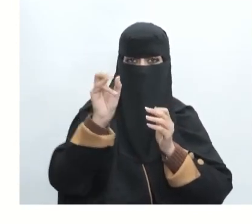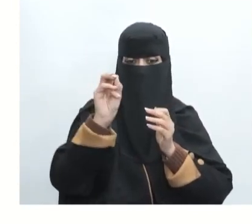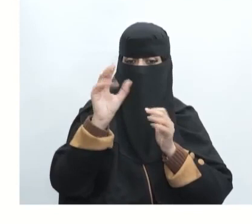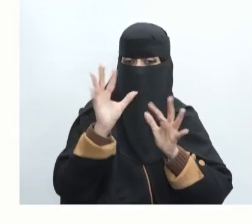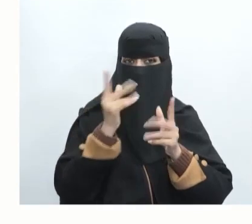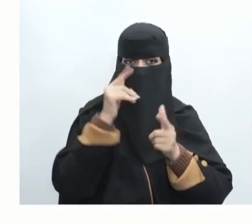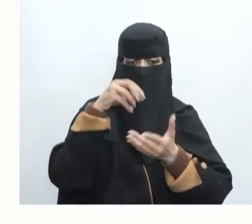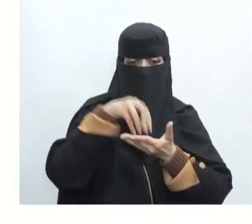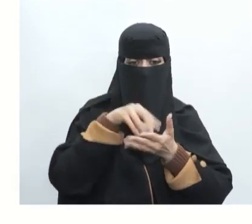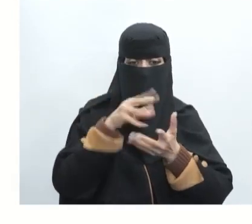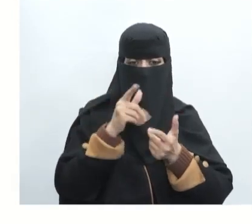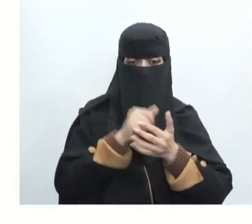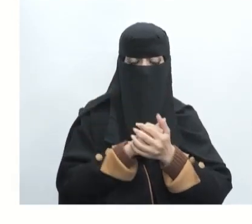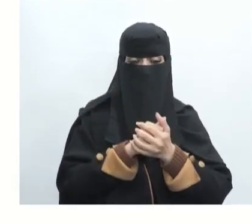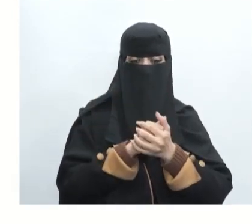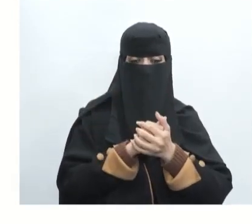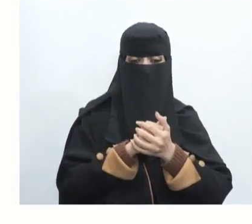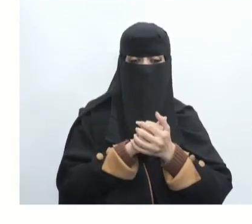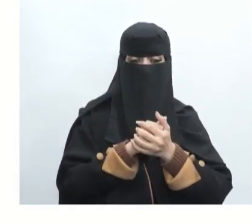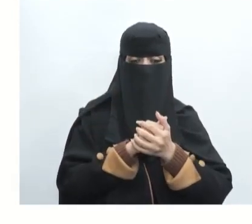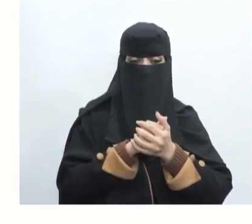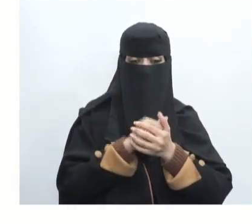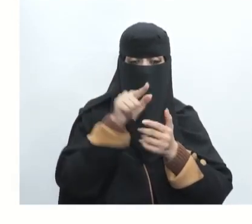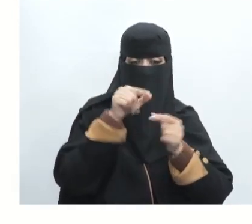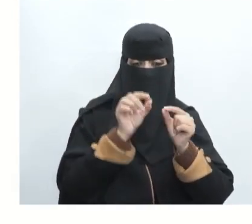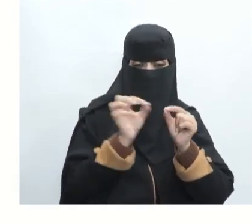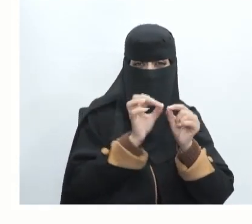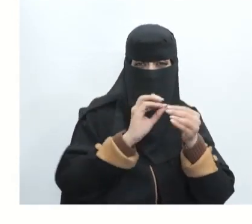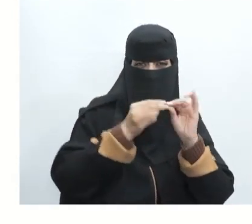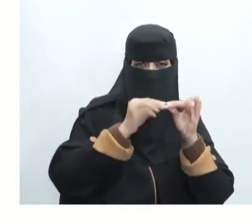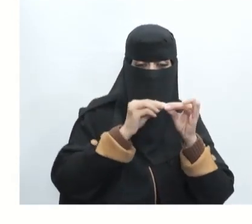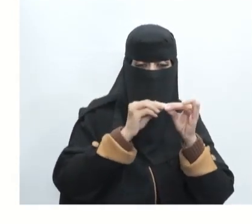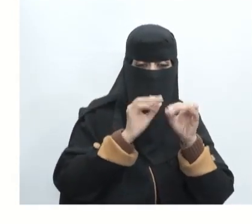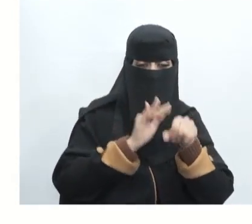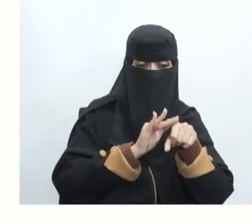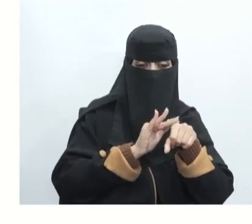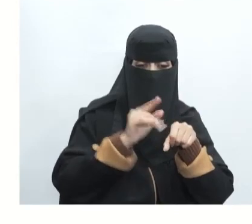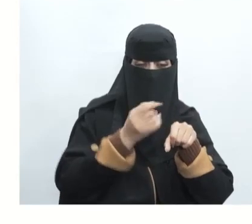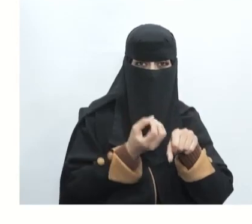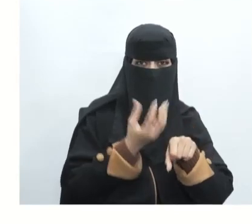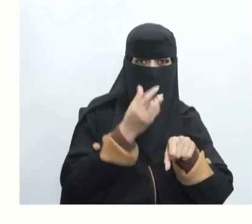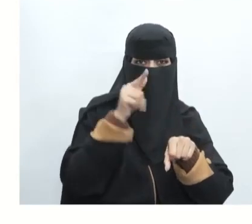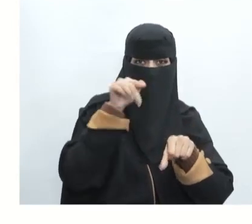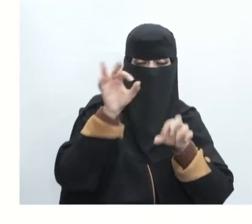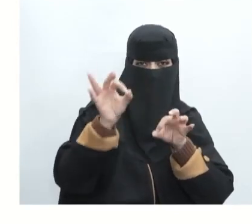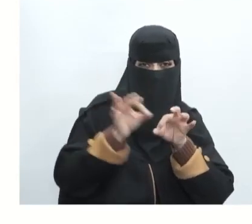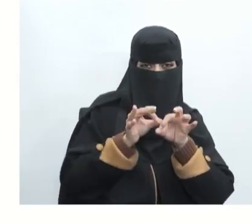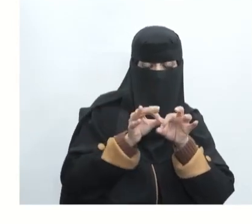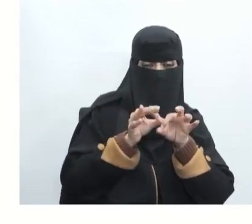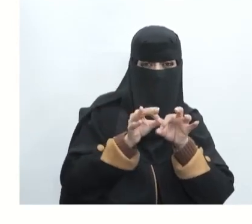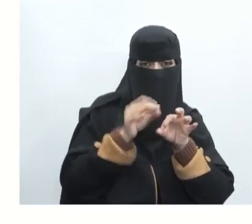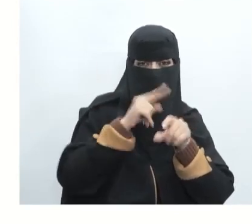اين ممتازين احسنتم نلاحظ انها ممتازين احسنتم انها تقريبا